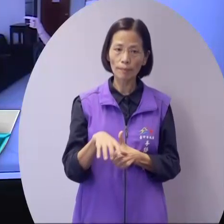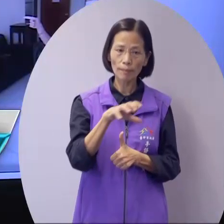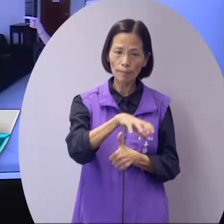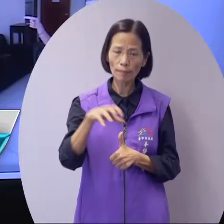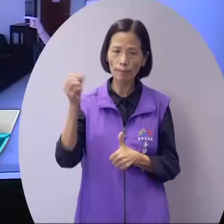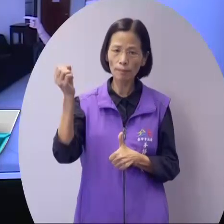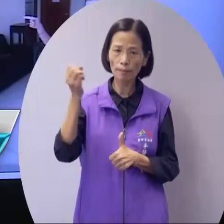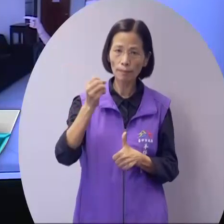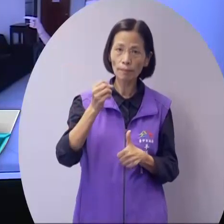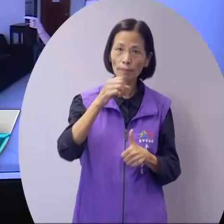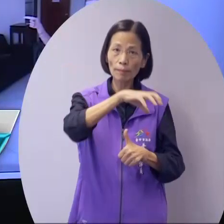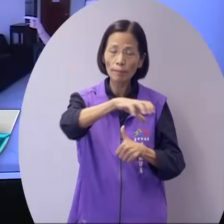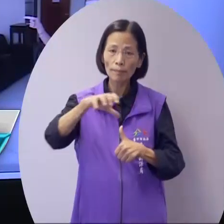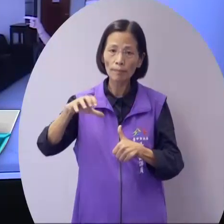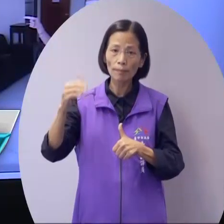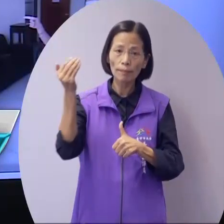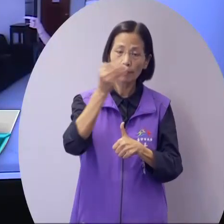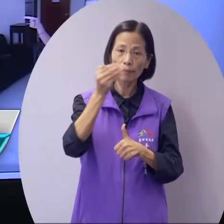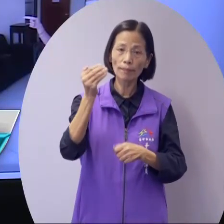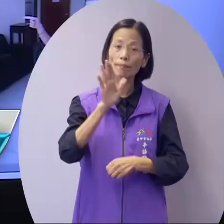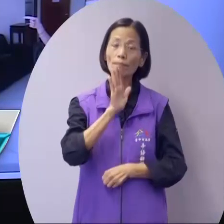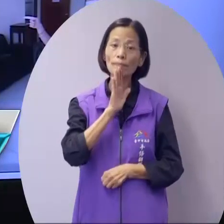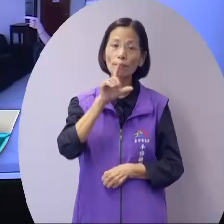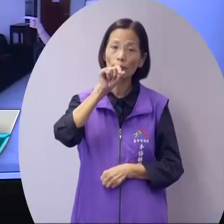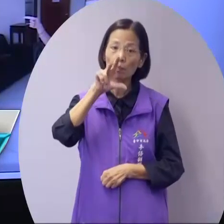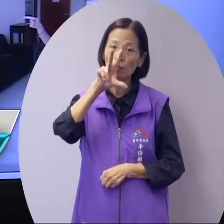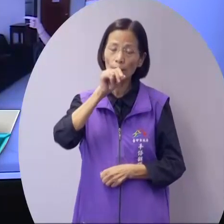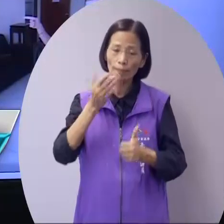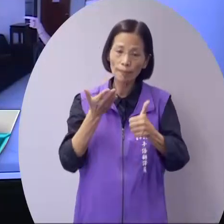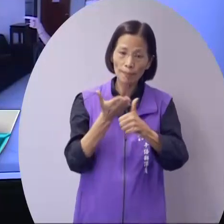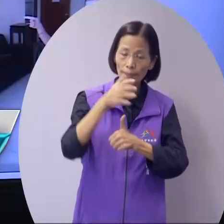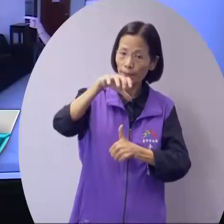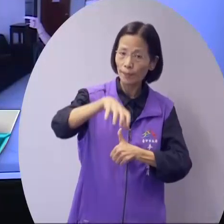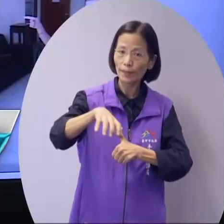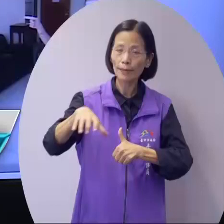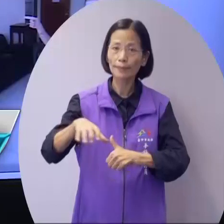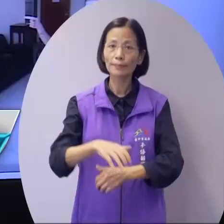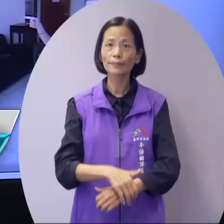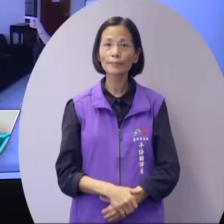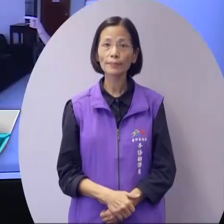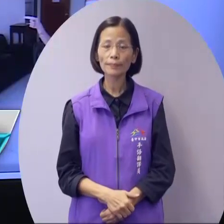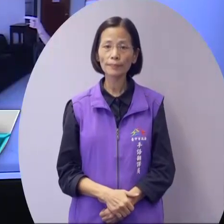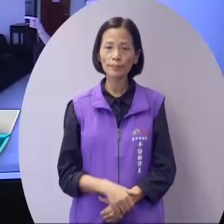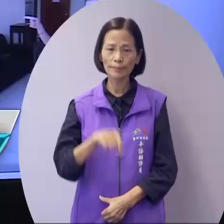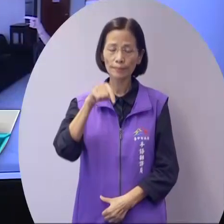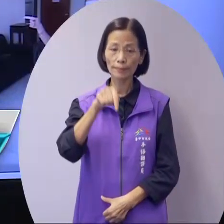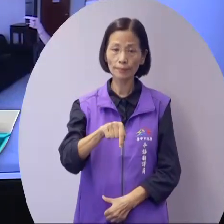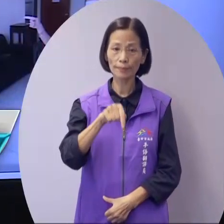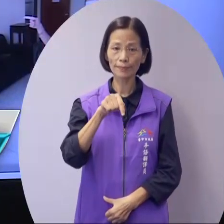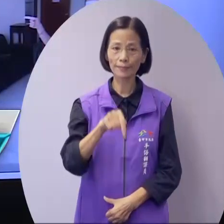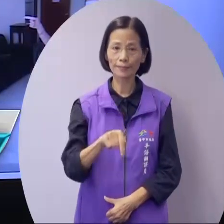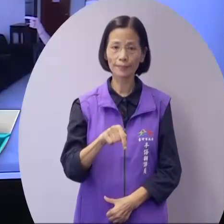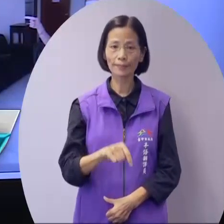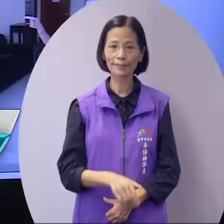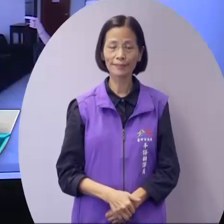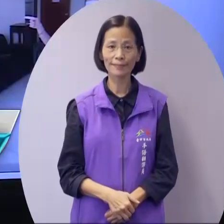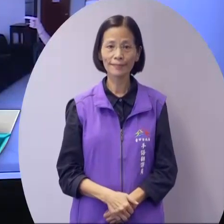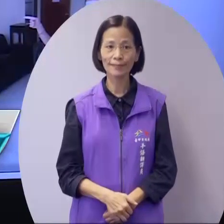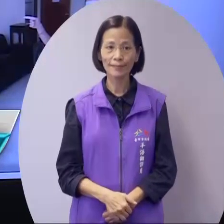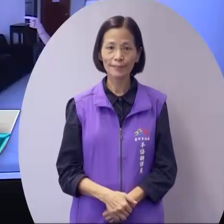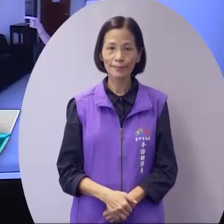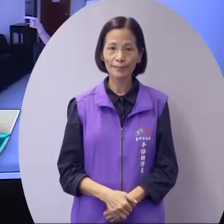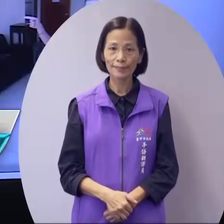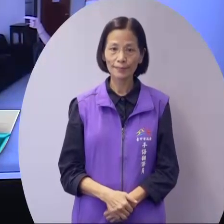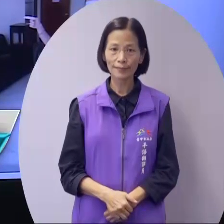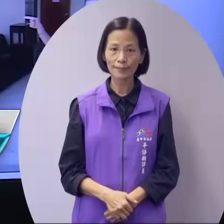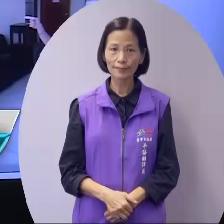还有九处是家禽的屠宰场。那这部分我们同一